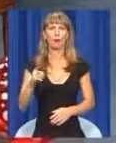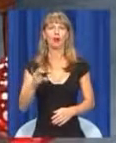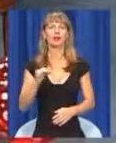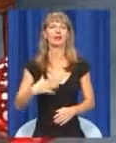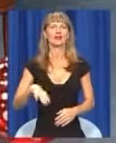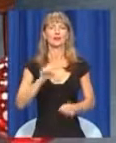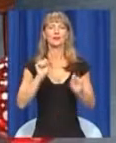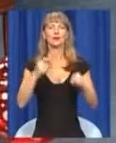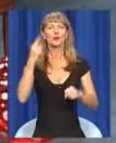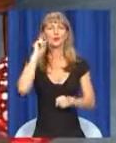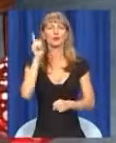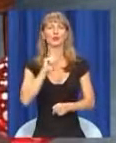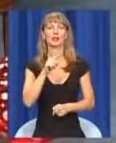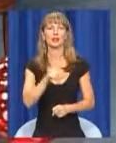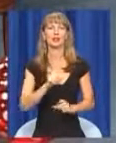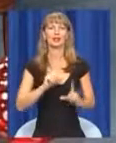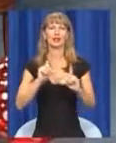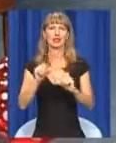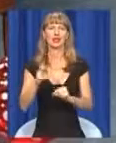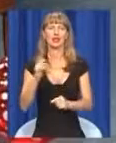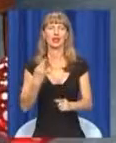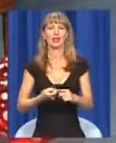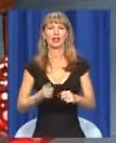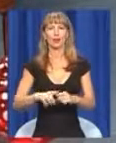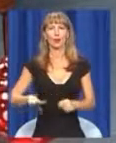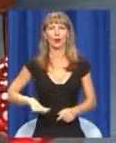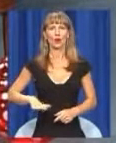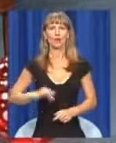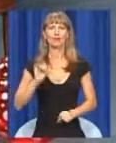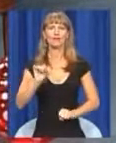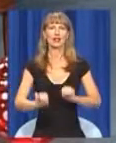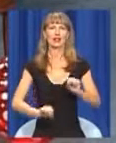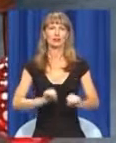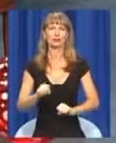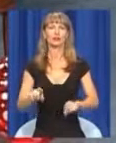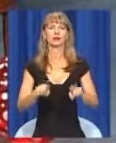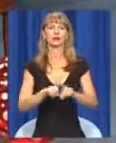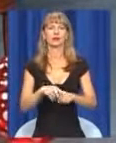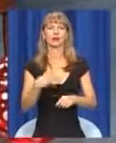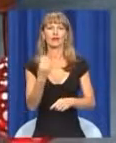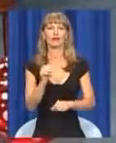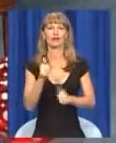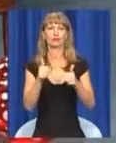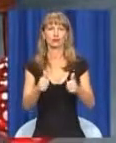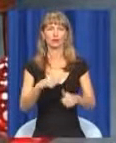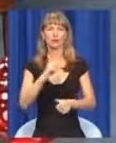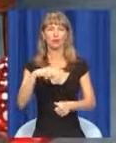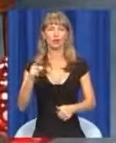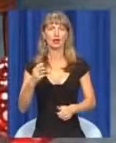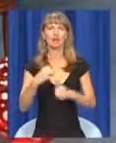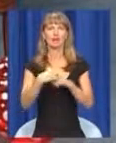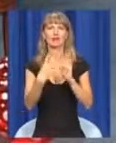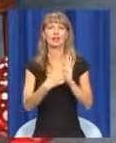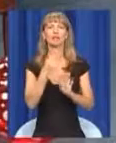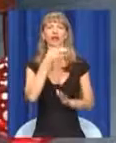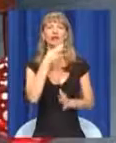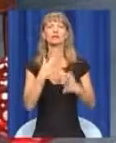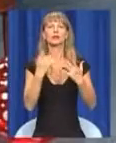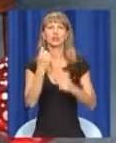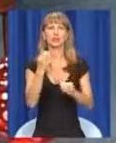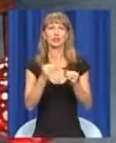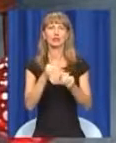могли дізнатися, що ти їдеш саме на тому коні. І велосипедом так само їх присвоювали ще в 19 столітті, вже більше 110